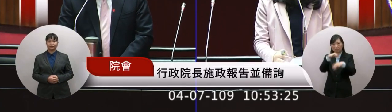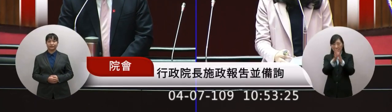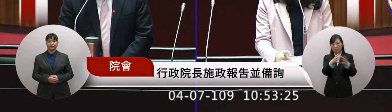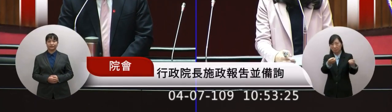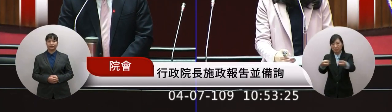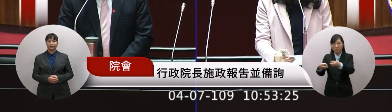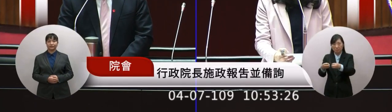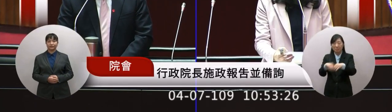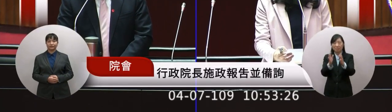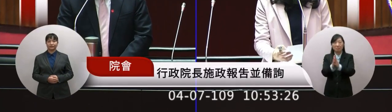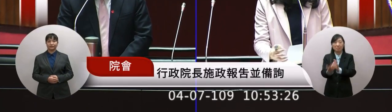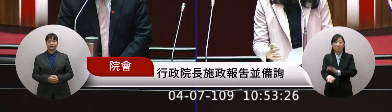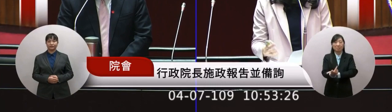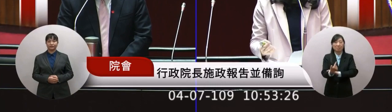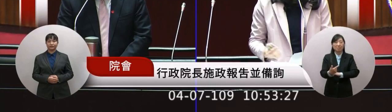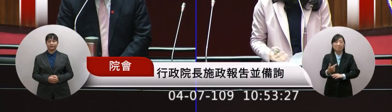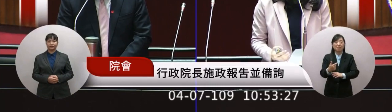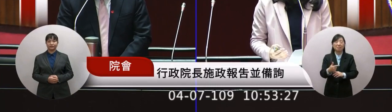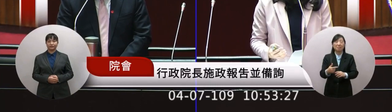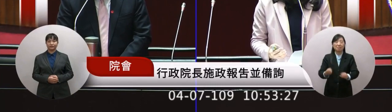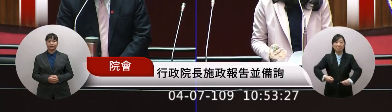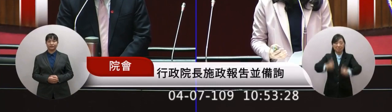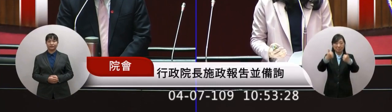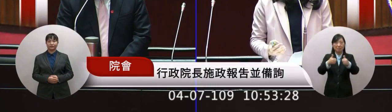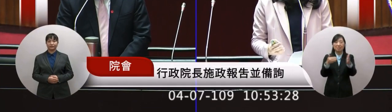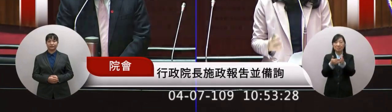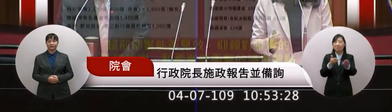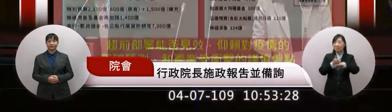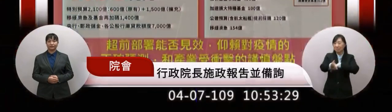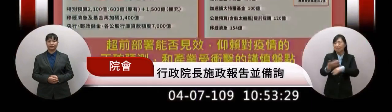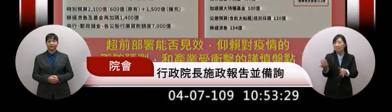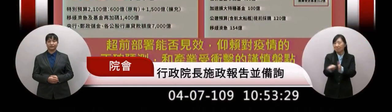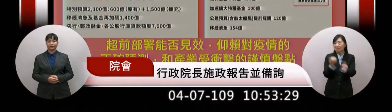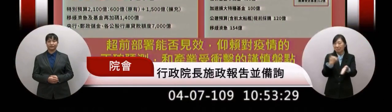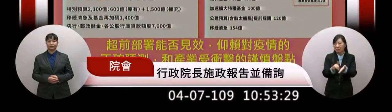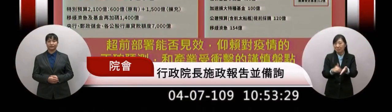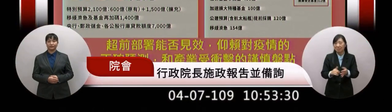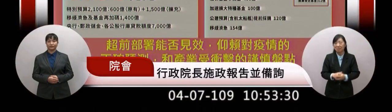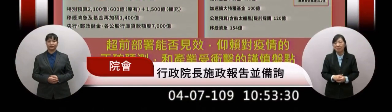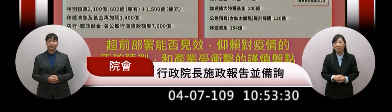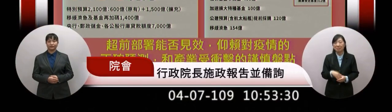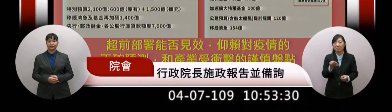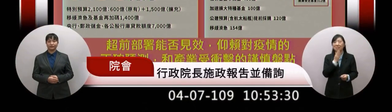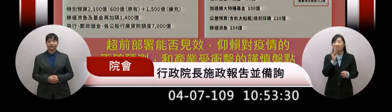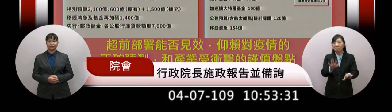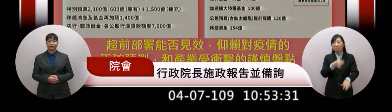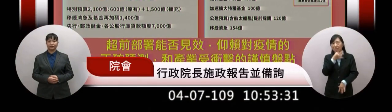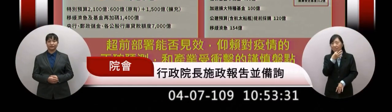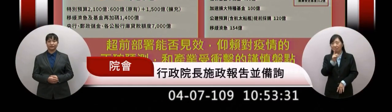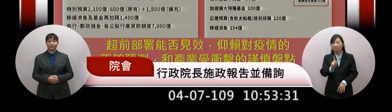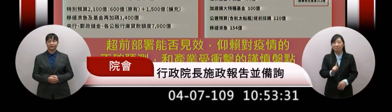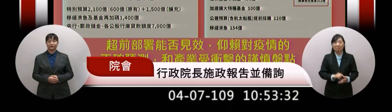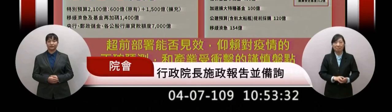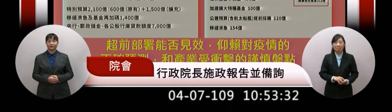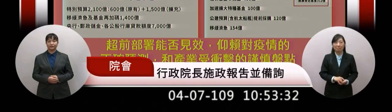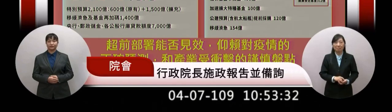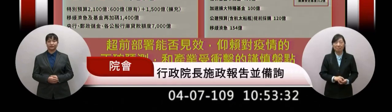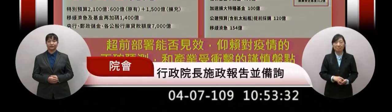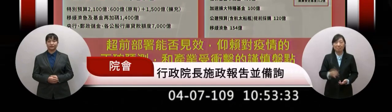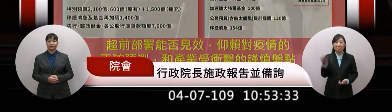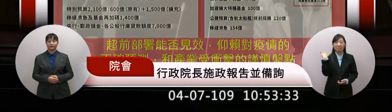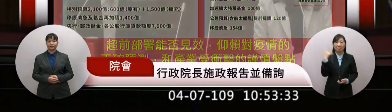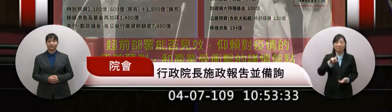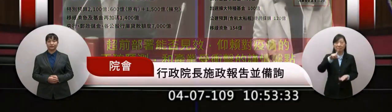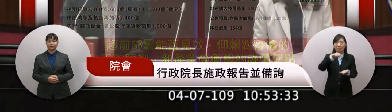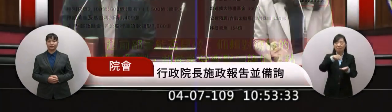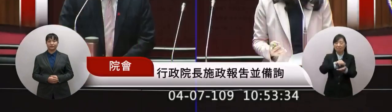快速的就通过了我们的特别条例跟特别预算哦。但是在这边，其实我们要提出一个忧虑是说，其实上一次我们在准备